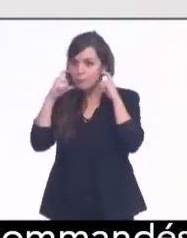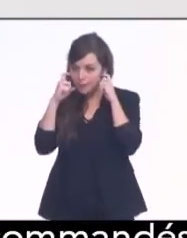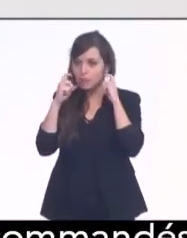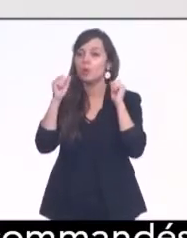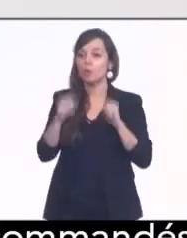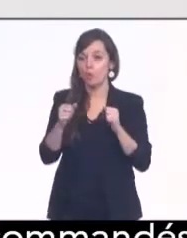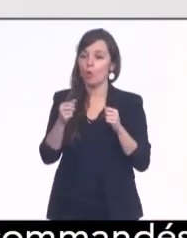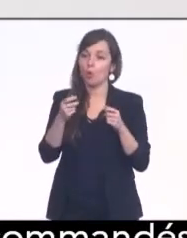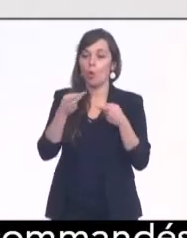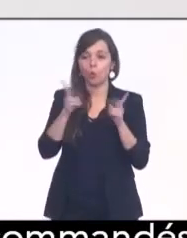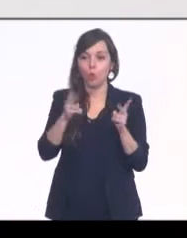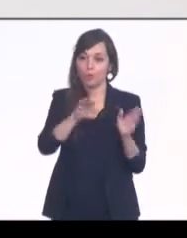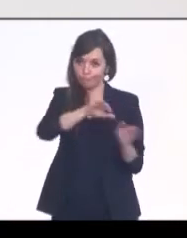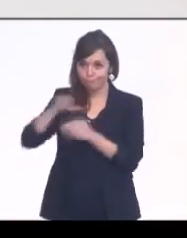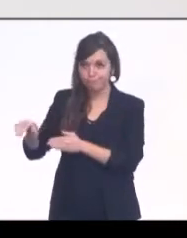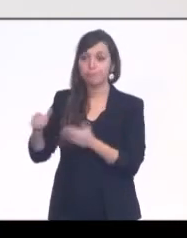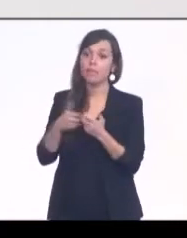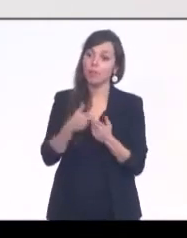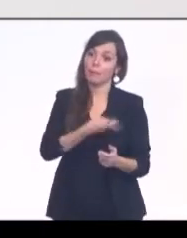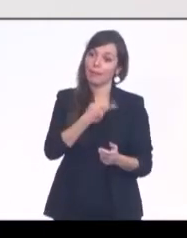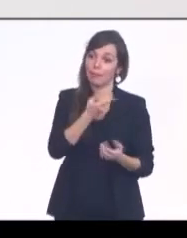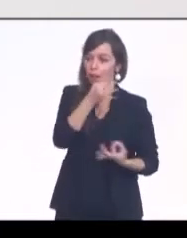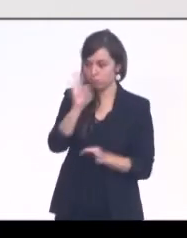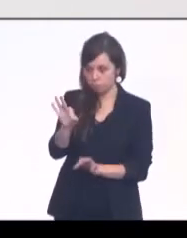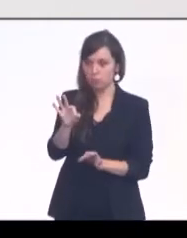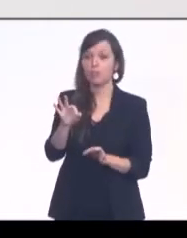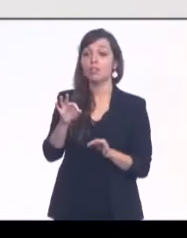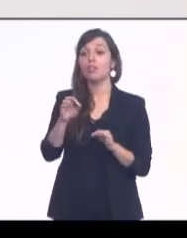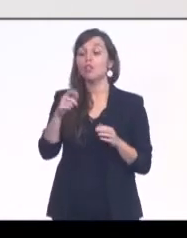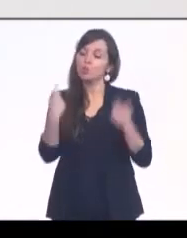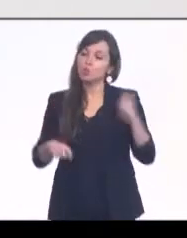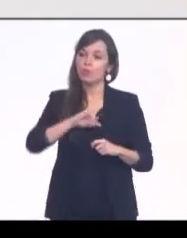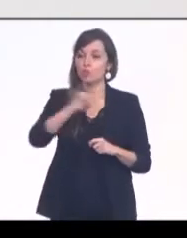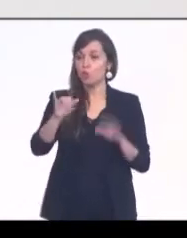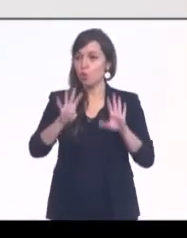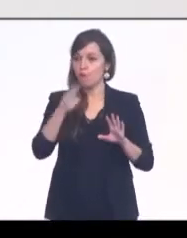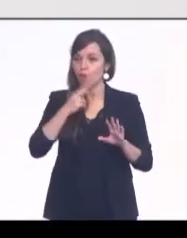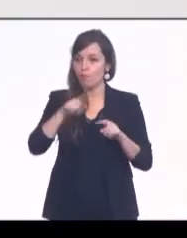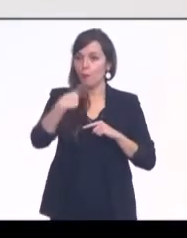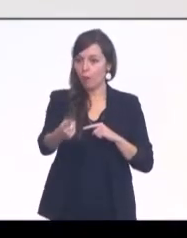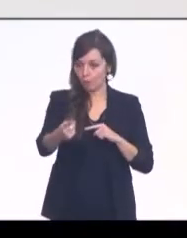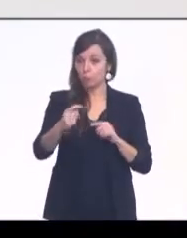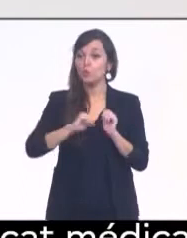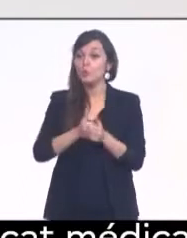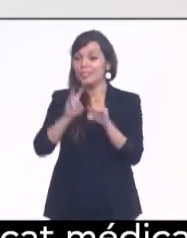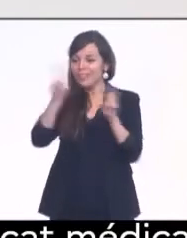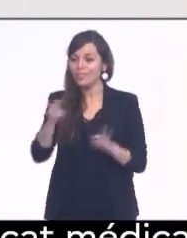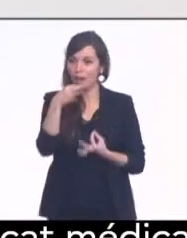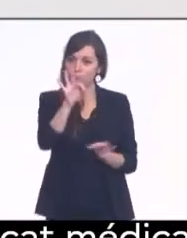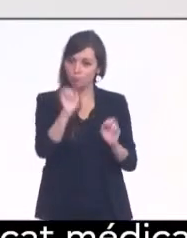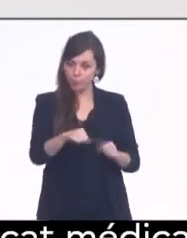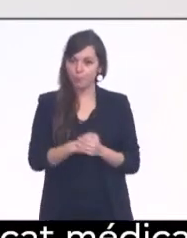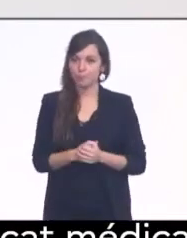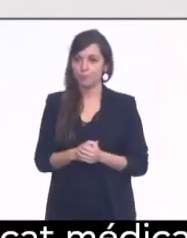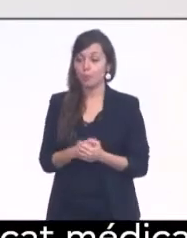scolaire. Une souplesse a été prévue toute cette semaine jusqu'au lundi 9 novembre pour la présentation de ce certificat. Une